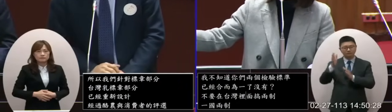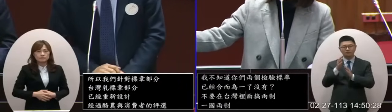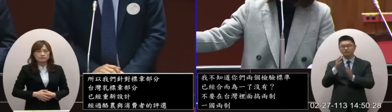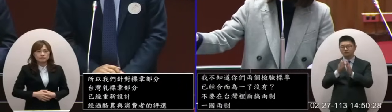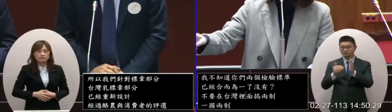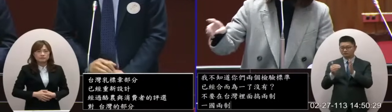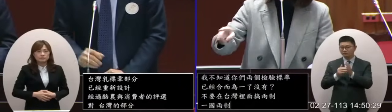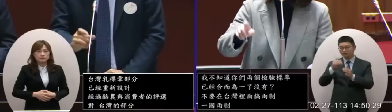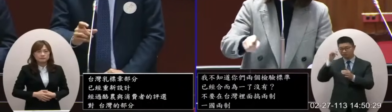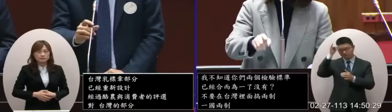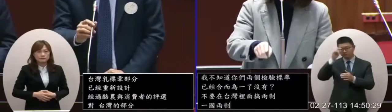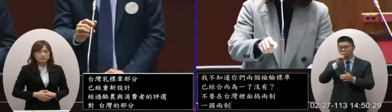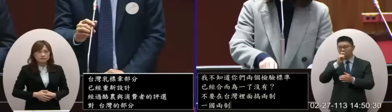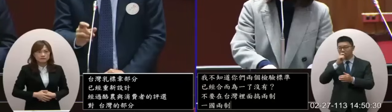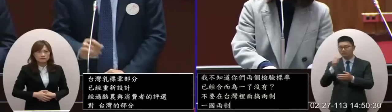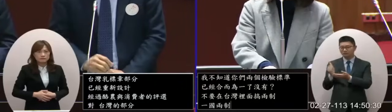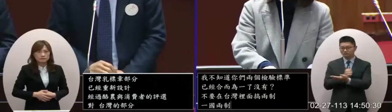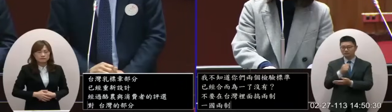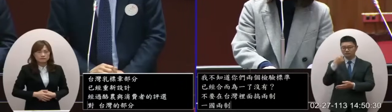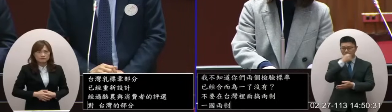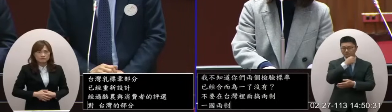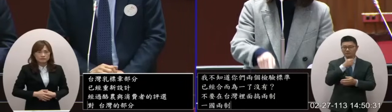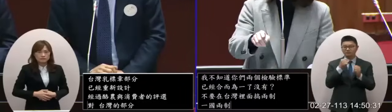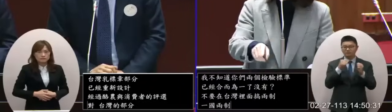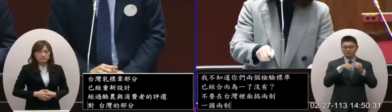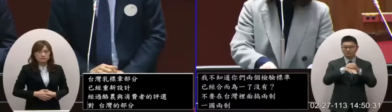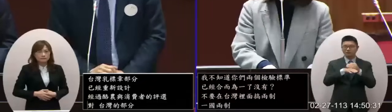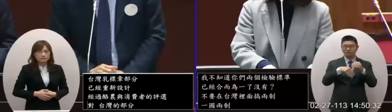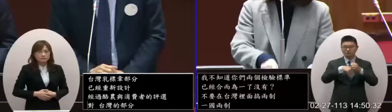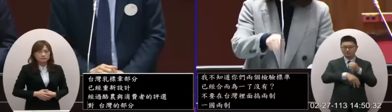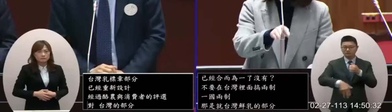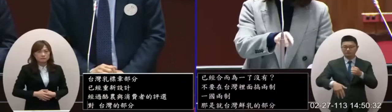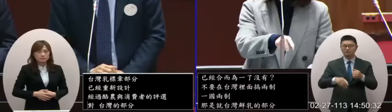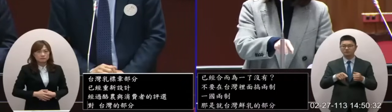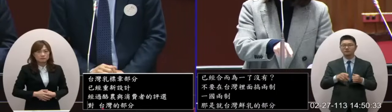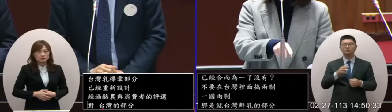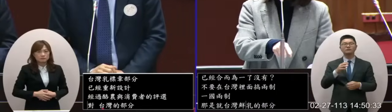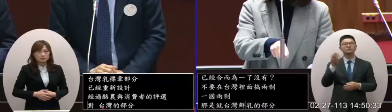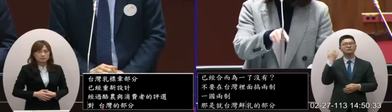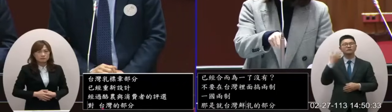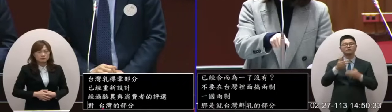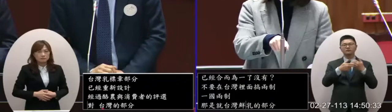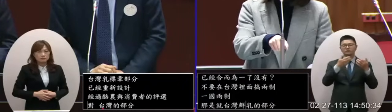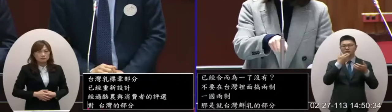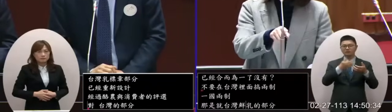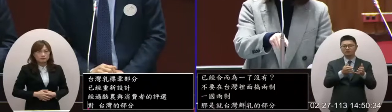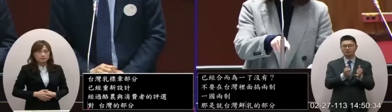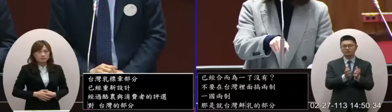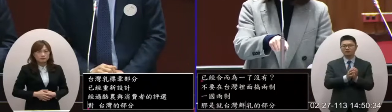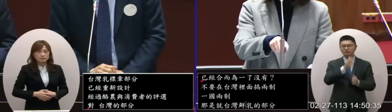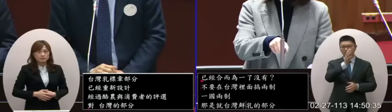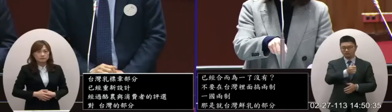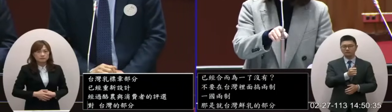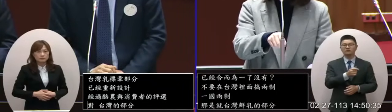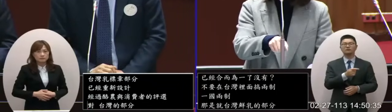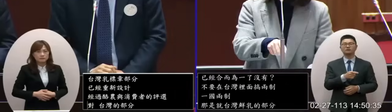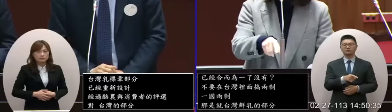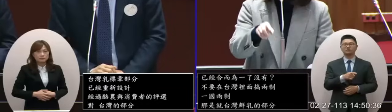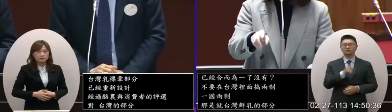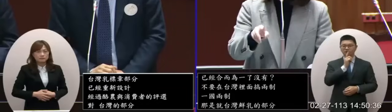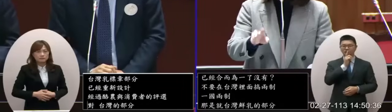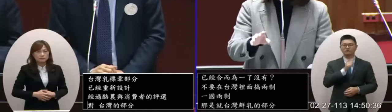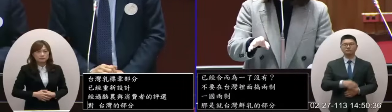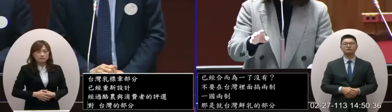牛乳如果进入台湾的冷链系统里面，当初我们卫福部薛部长也是薛部长嘛，你